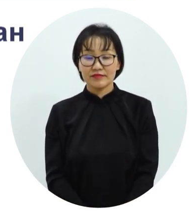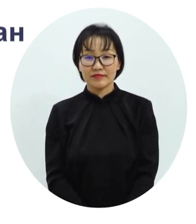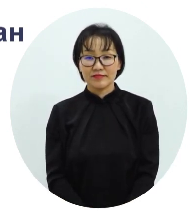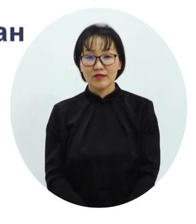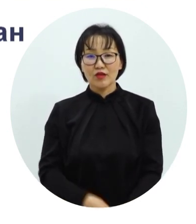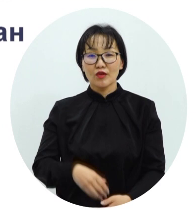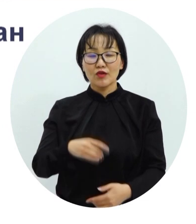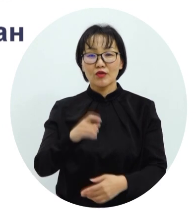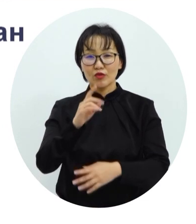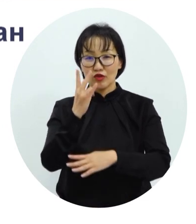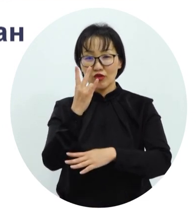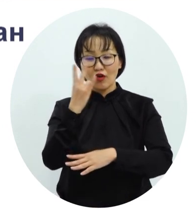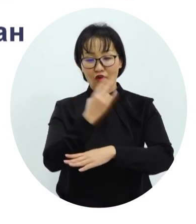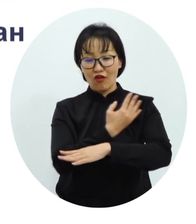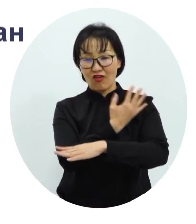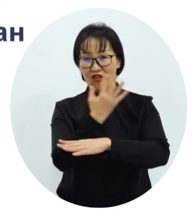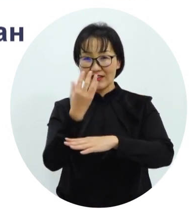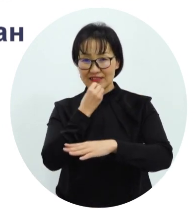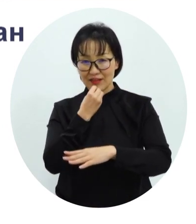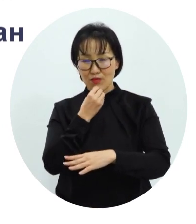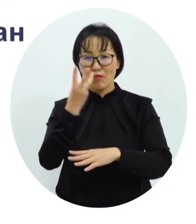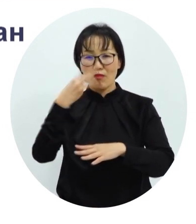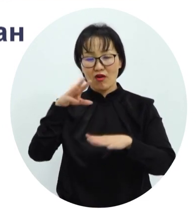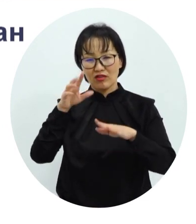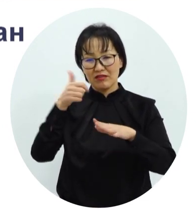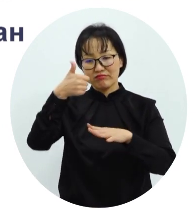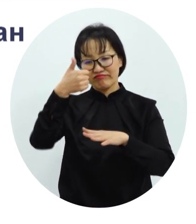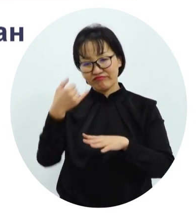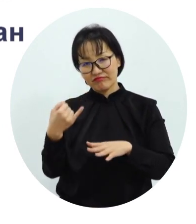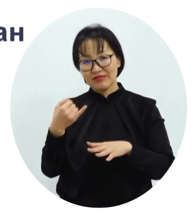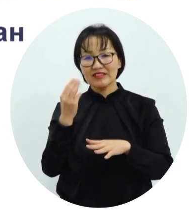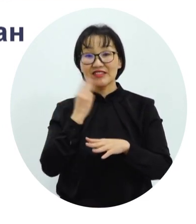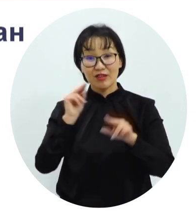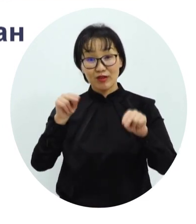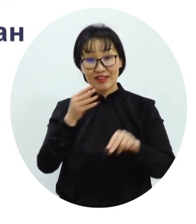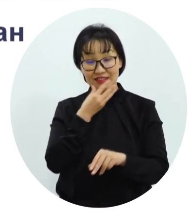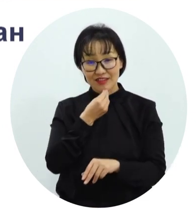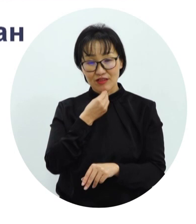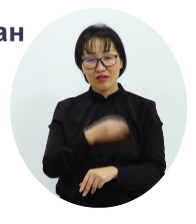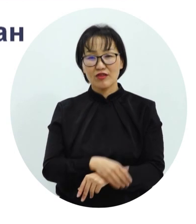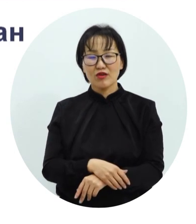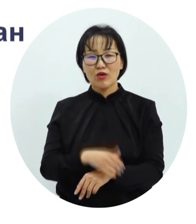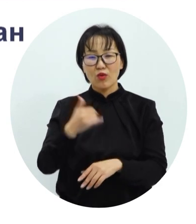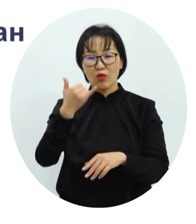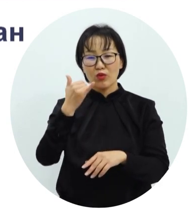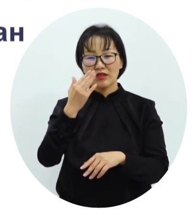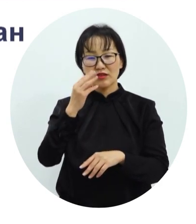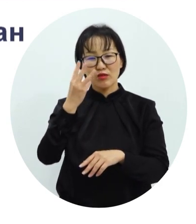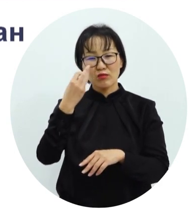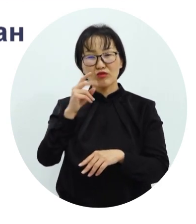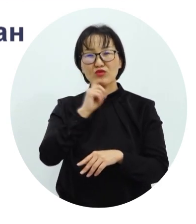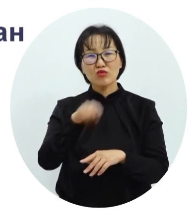Цэцэг ургаж ногоорох сайхан, мод гандах сайхан. За утасны мод хөхөрч гандах гэдэг маань шонгийн